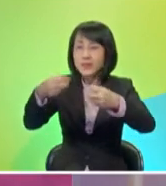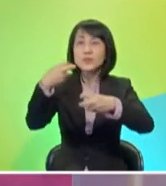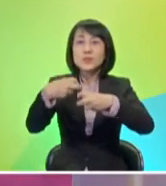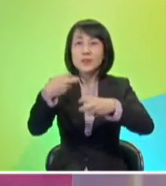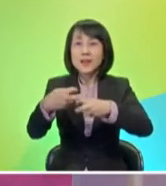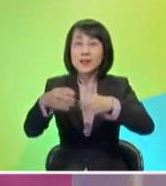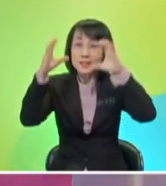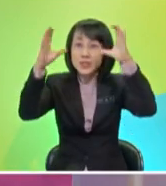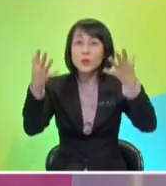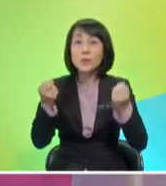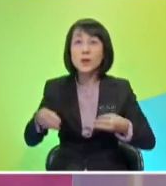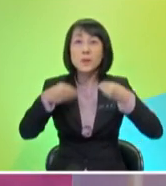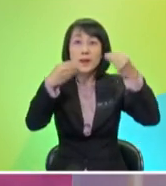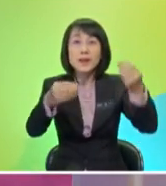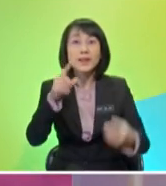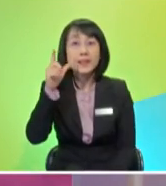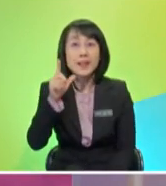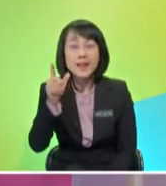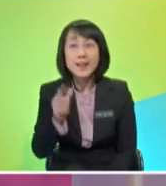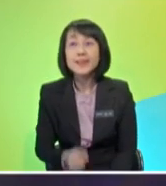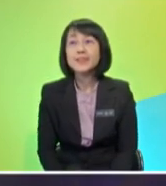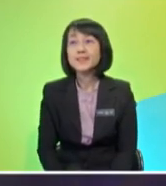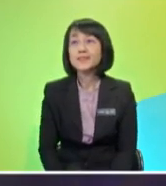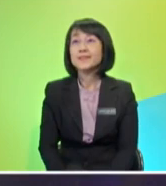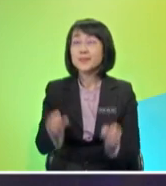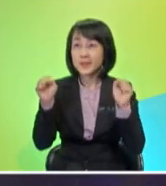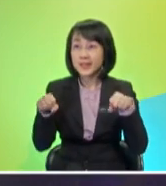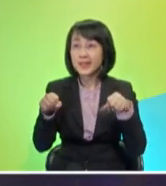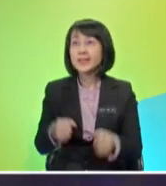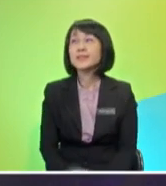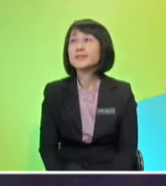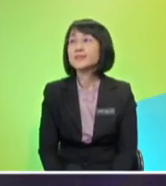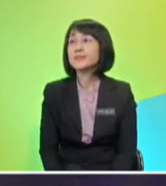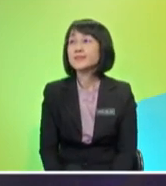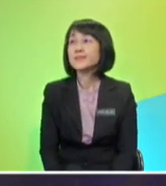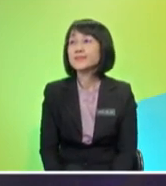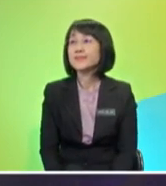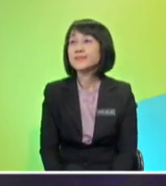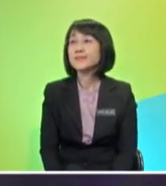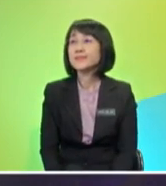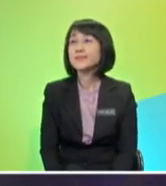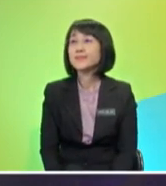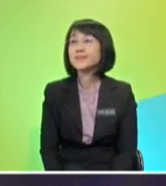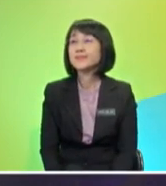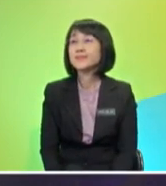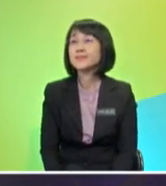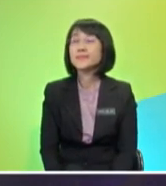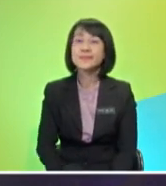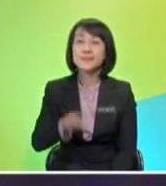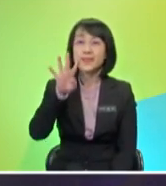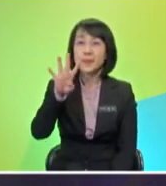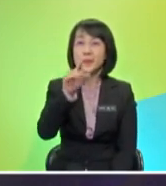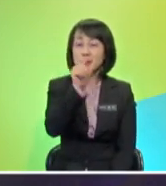Cikgu nak bagi dekat Ria lah 4 batang aiskrim. Boleh cikgu. Okey, 4 batang aiskrim untuk Ria.